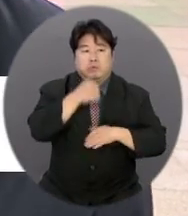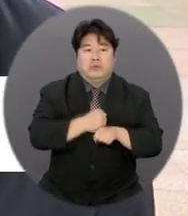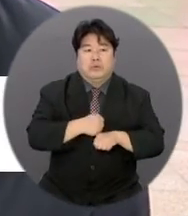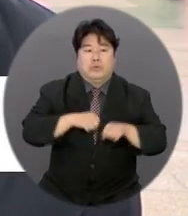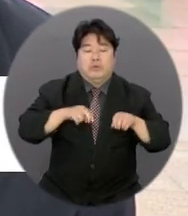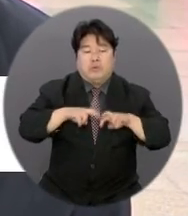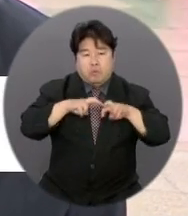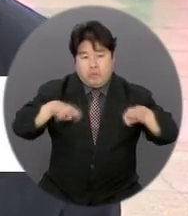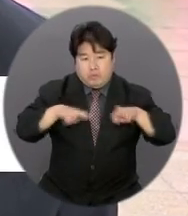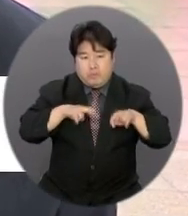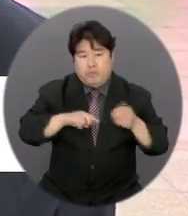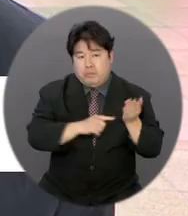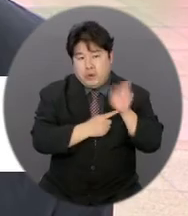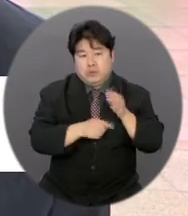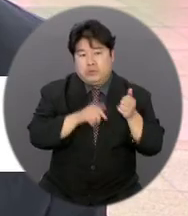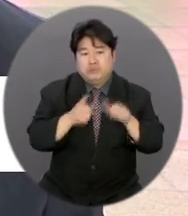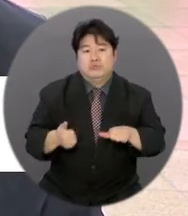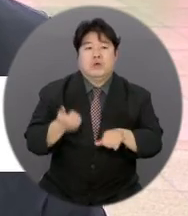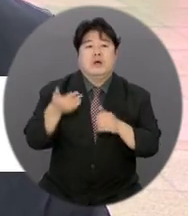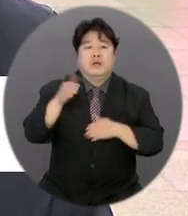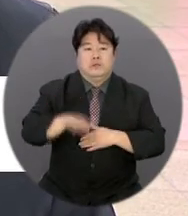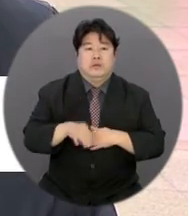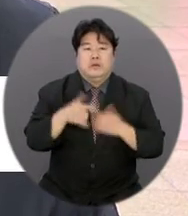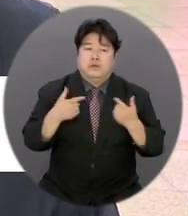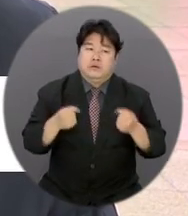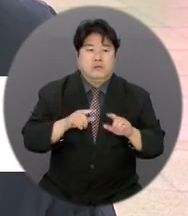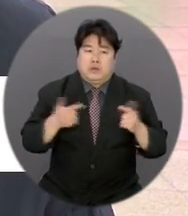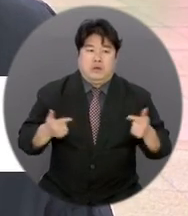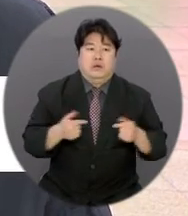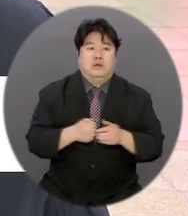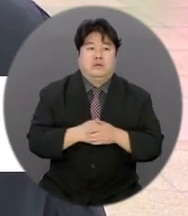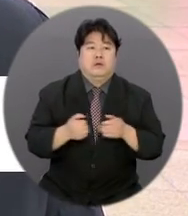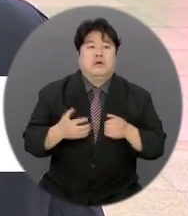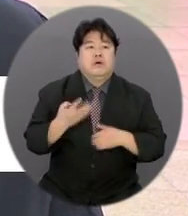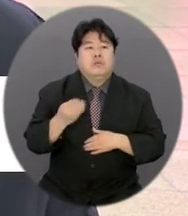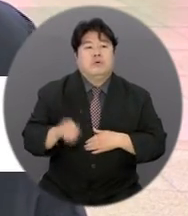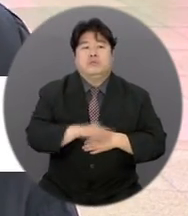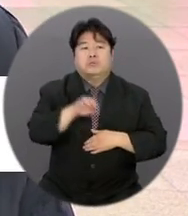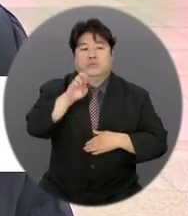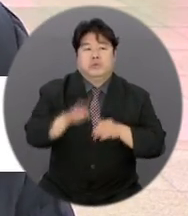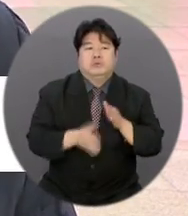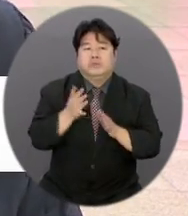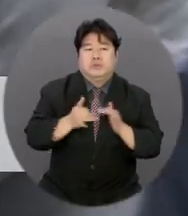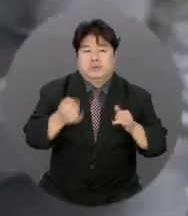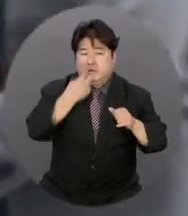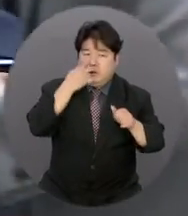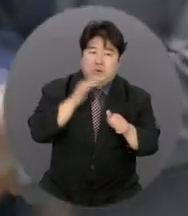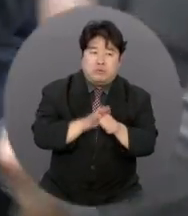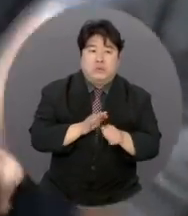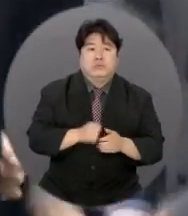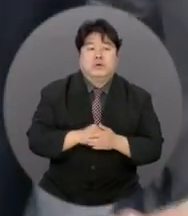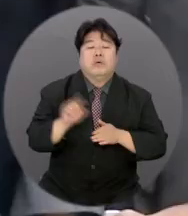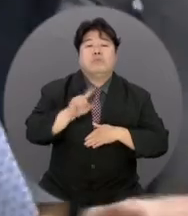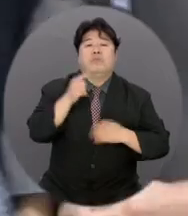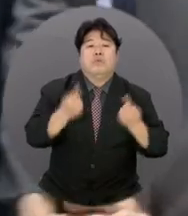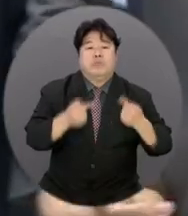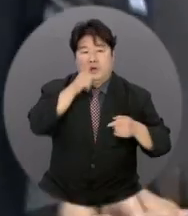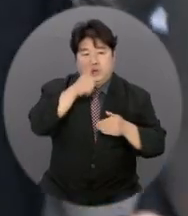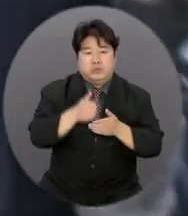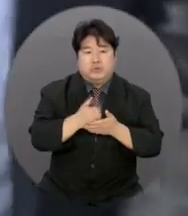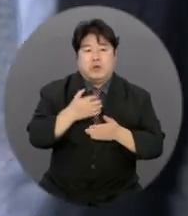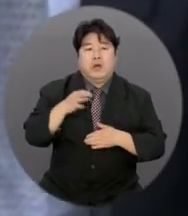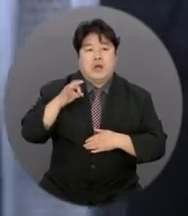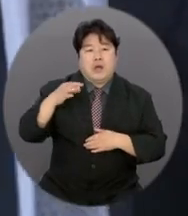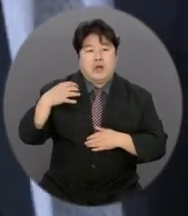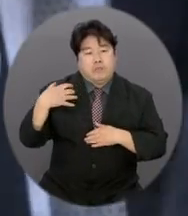죽어야 되는데 안 밝히고 그러니까 얼마나 우리 광주 시민들이 억울하죠. 무엇보다도 죗값을